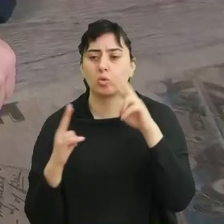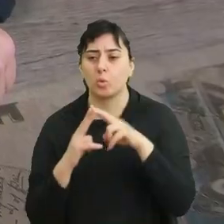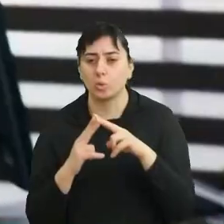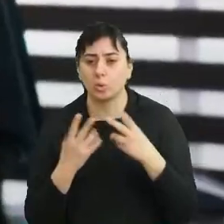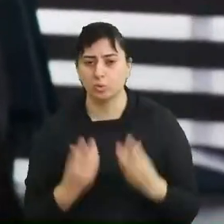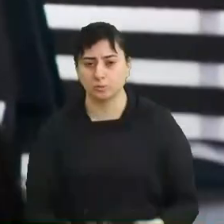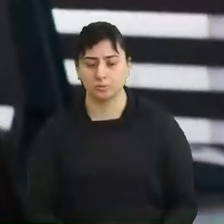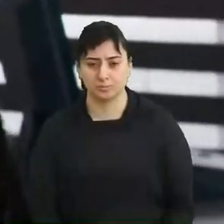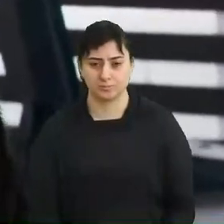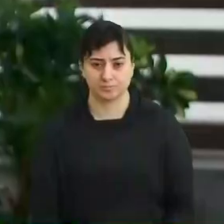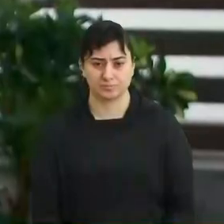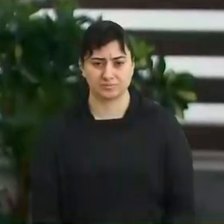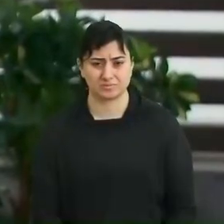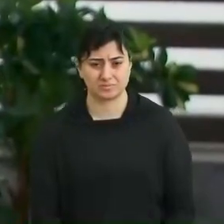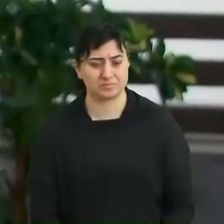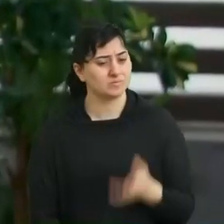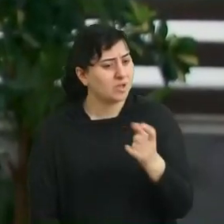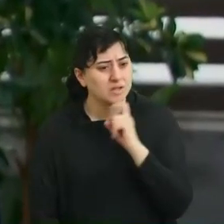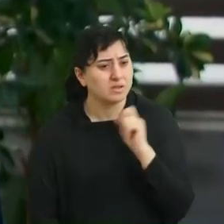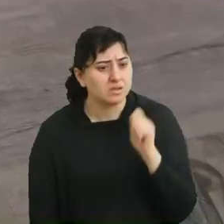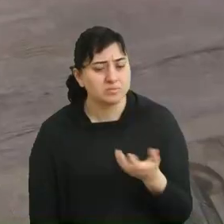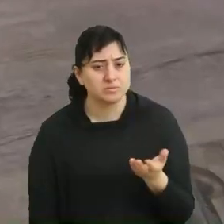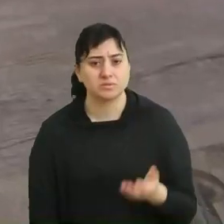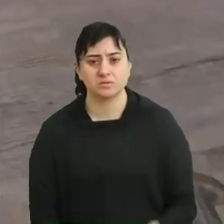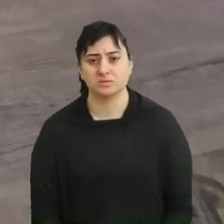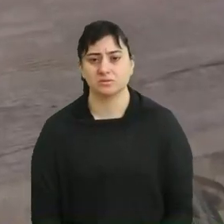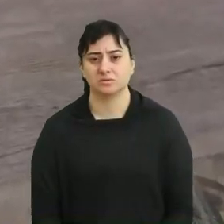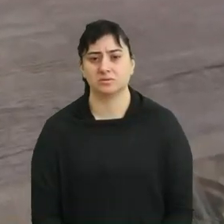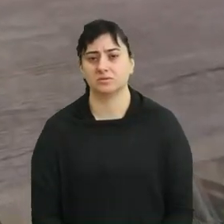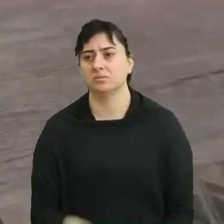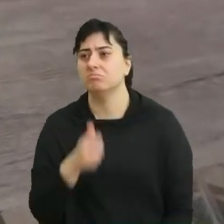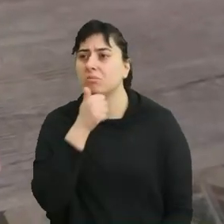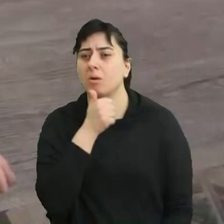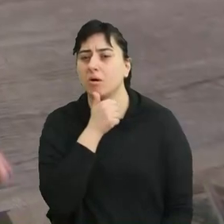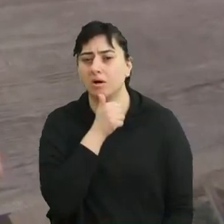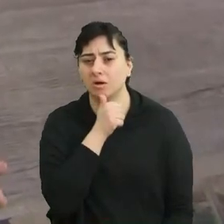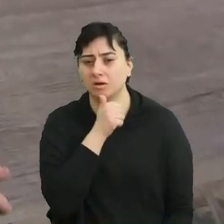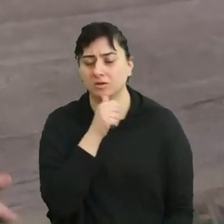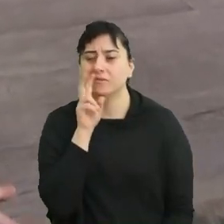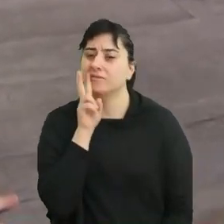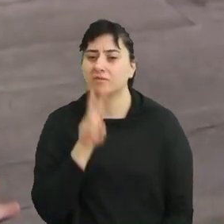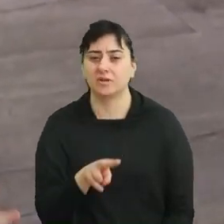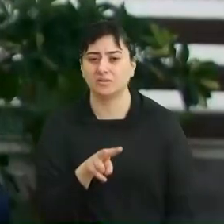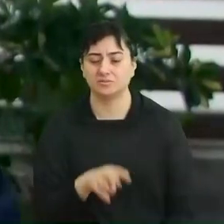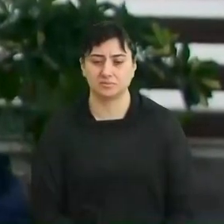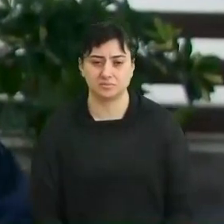gördü. Nasıl böyle bir hata yaparsın Sarp? Baba, valla.